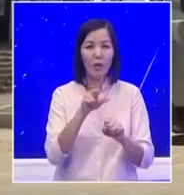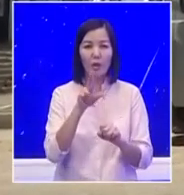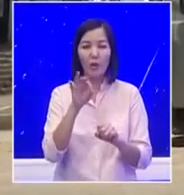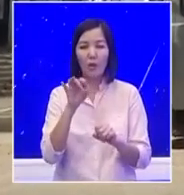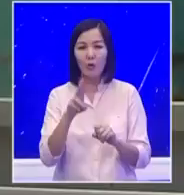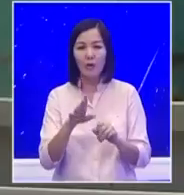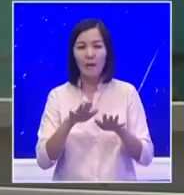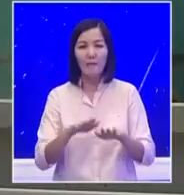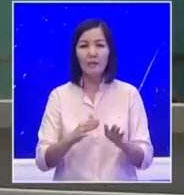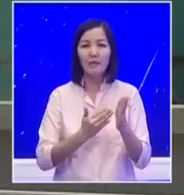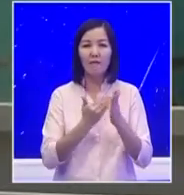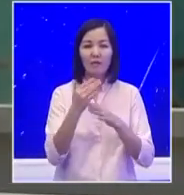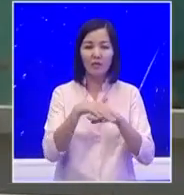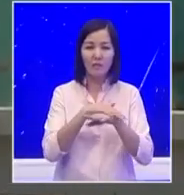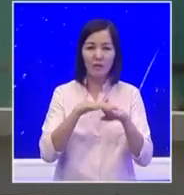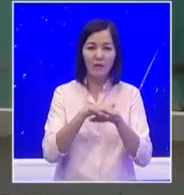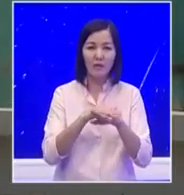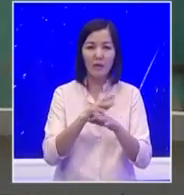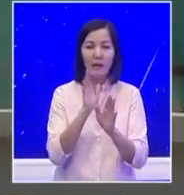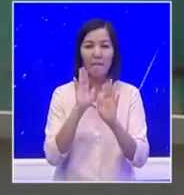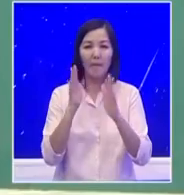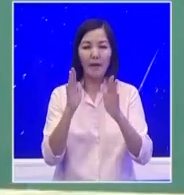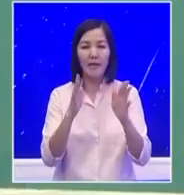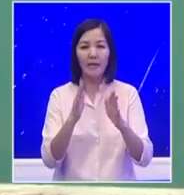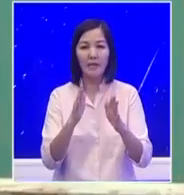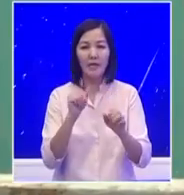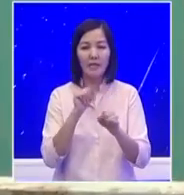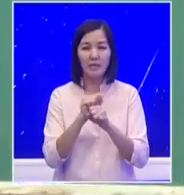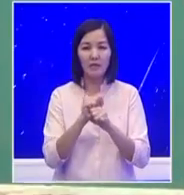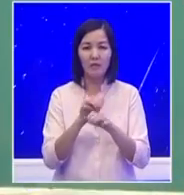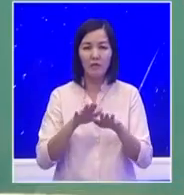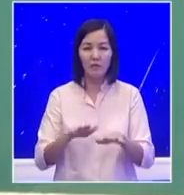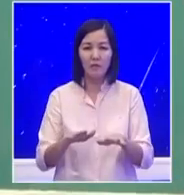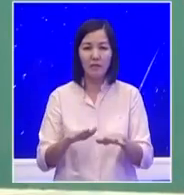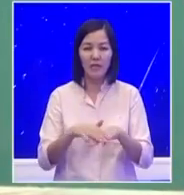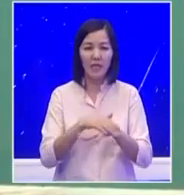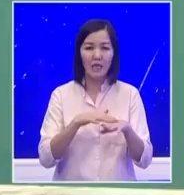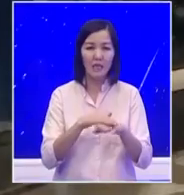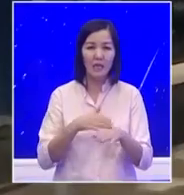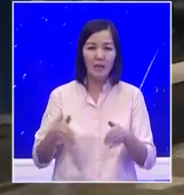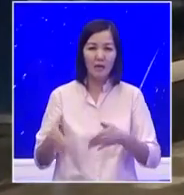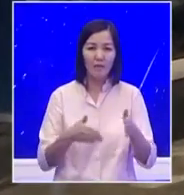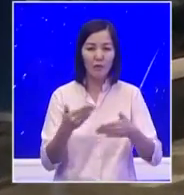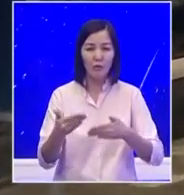в местах наибольшего скопления людей – парки, набережная, остановочные комплексы, рынок, пешеходные зоны.